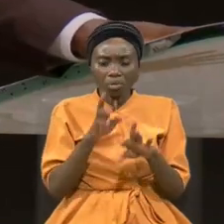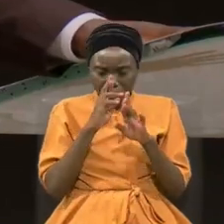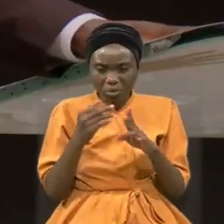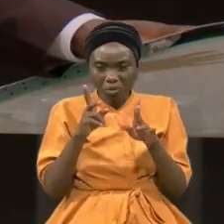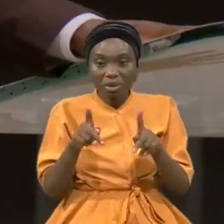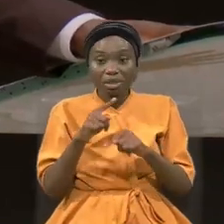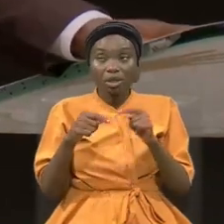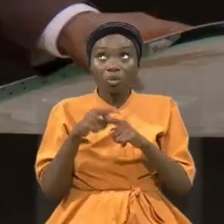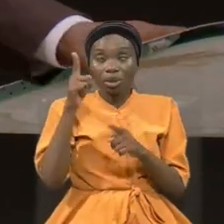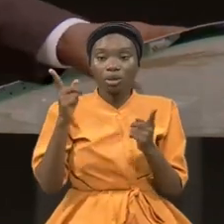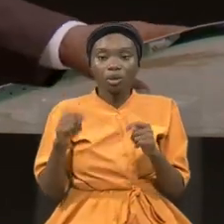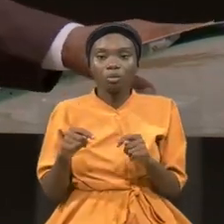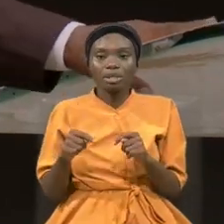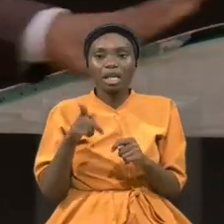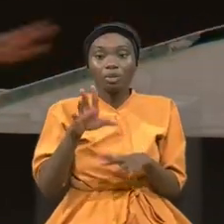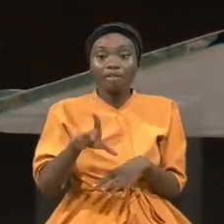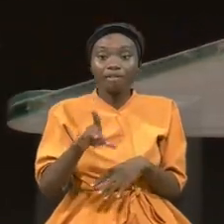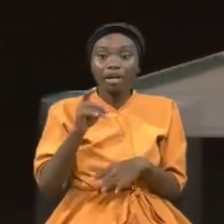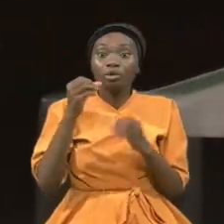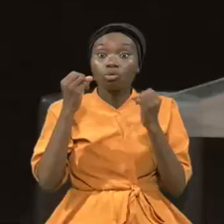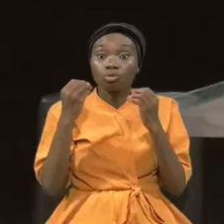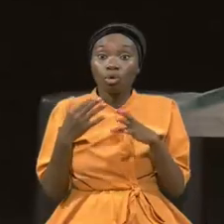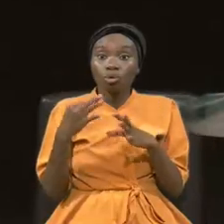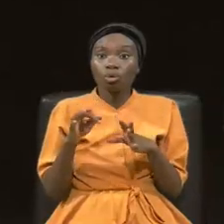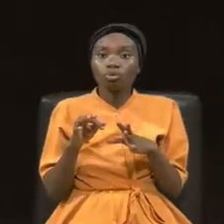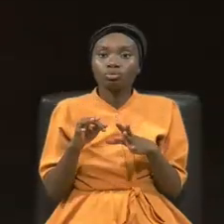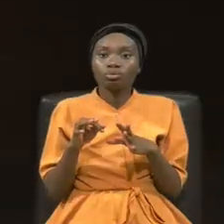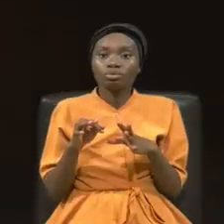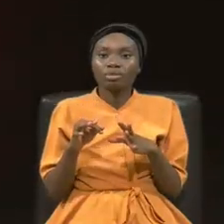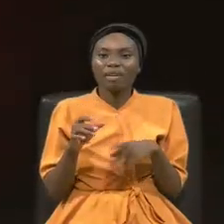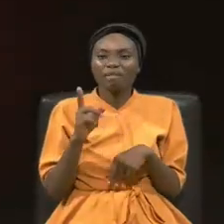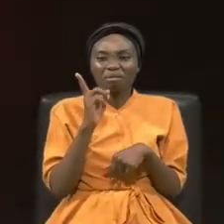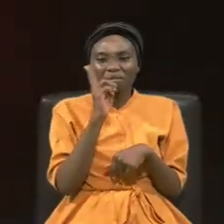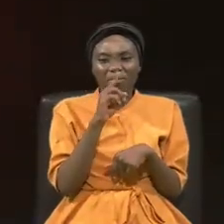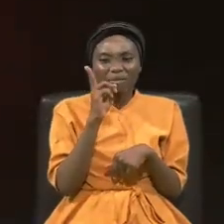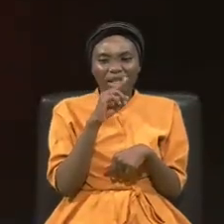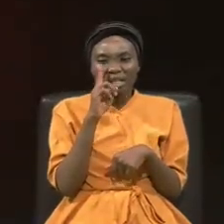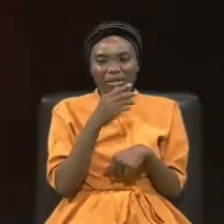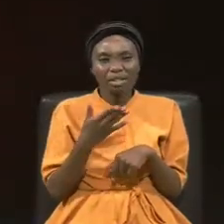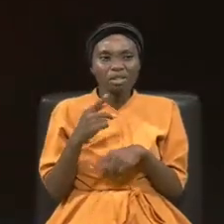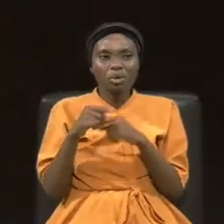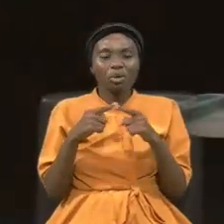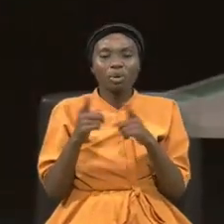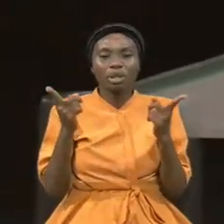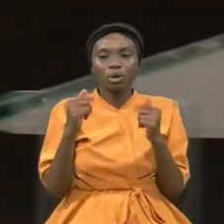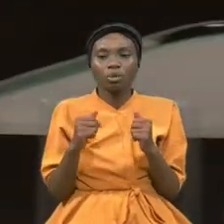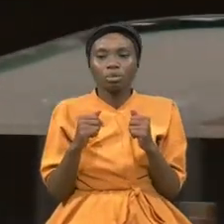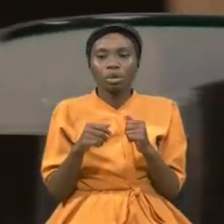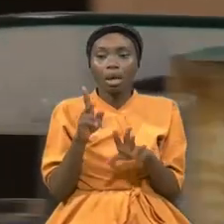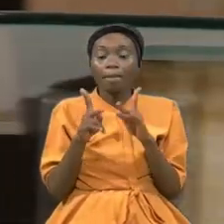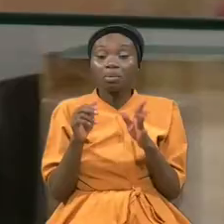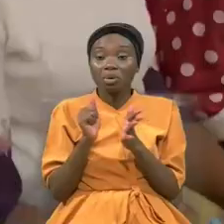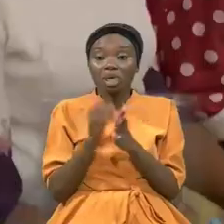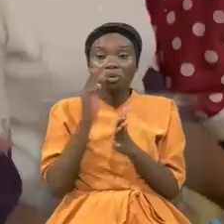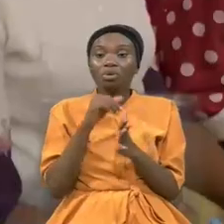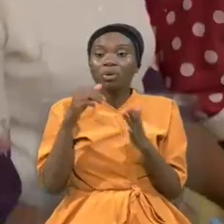les personnes quand il viendra. Il verra beaucoup de superficialité à son avènement. Les